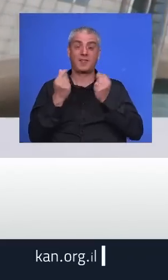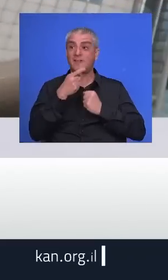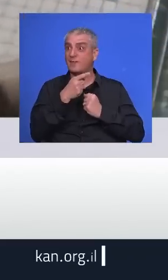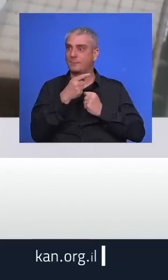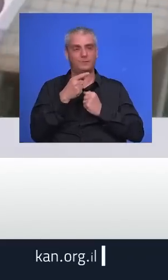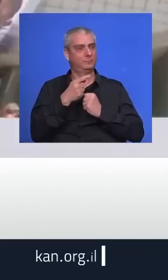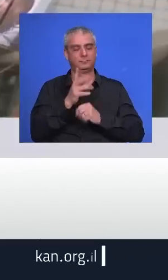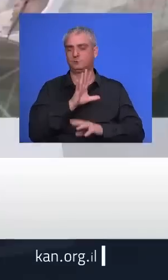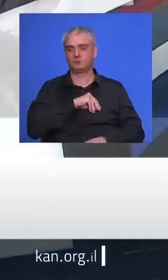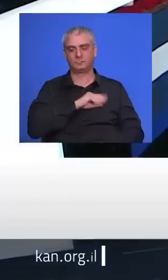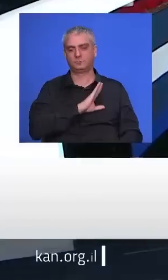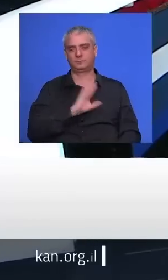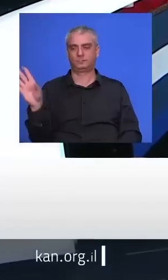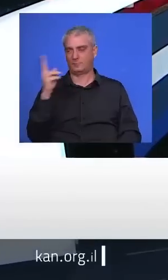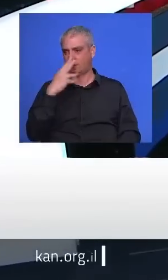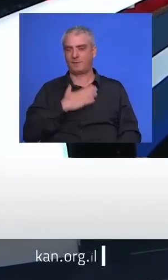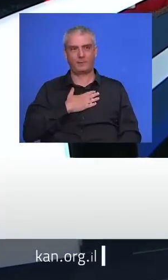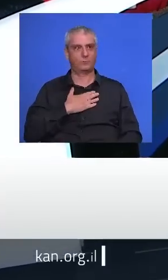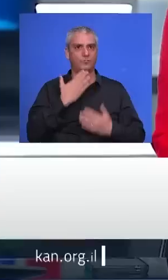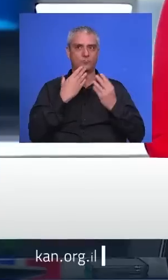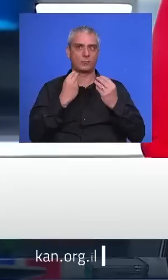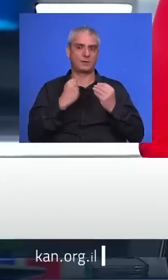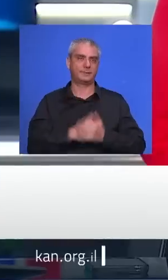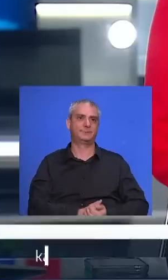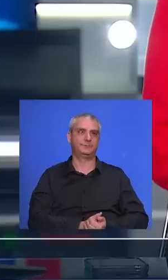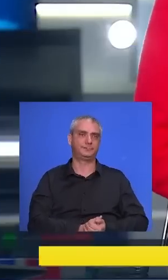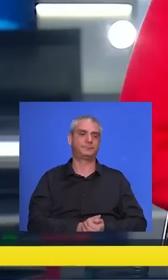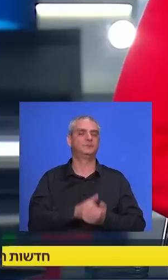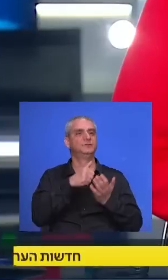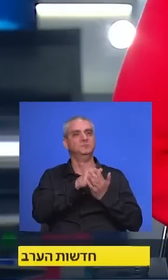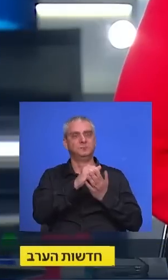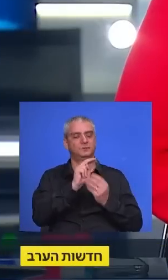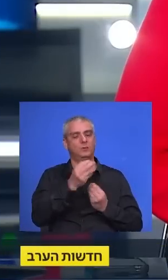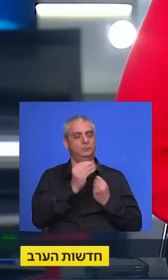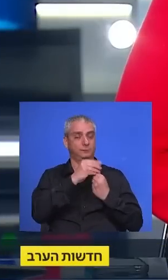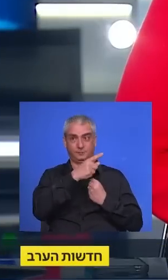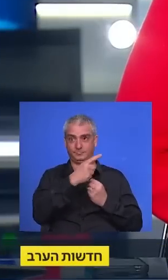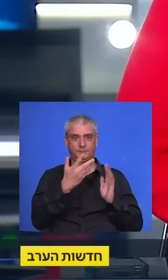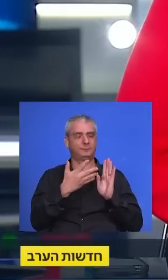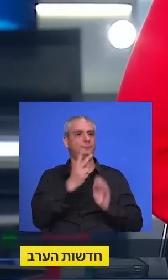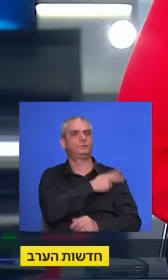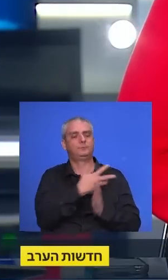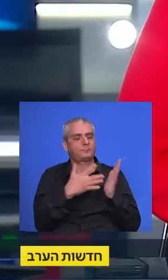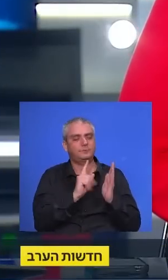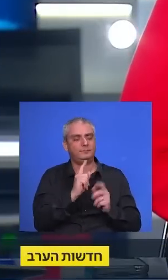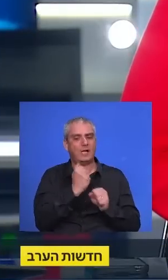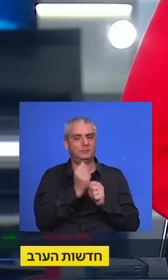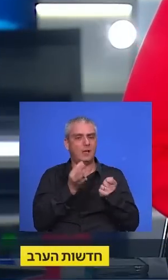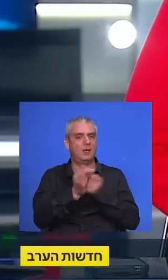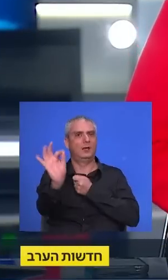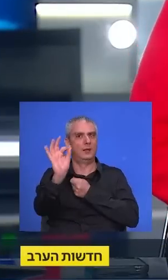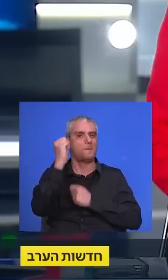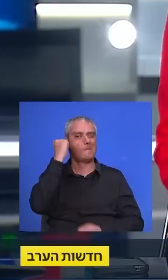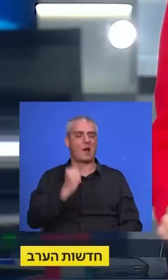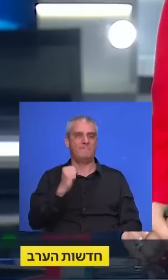הם בלתי נסבלים מבחינתנו. עמיחי, תודה. ממשיכים בעניינים נוספים, המשטרה חוקרת מי עומד מאחורי ההצתה המכוונת